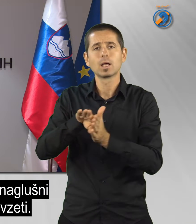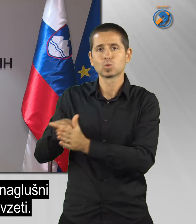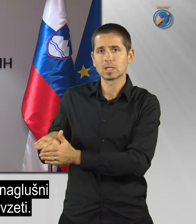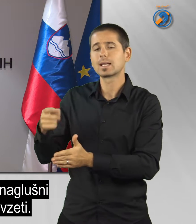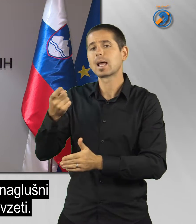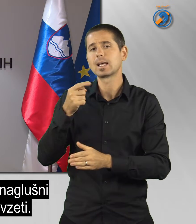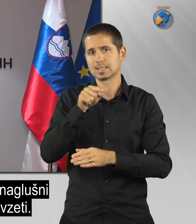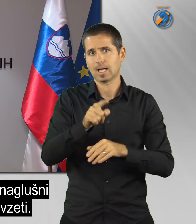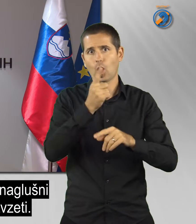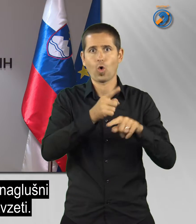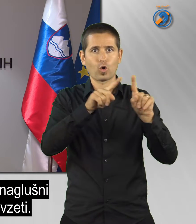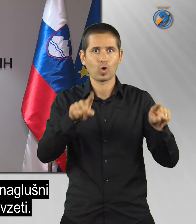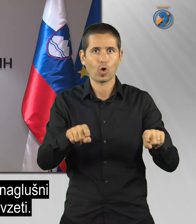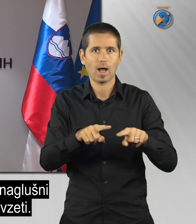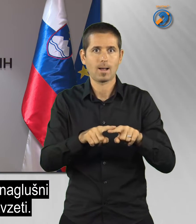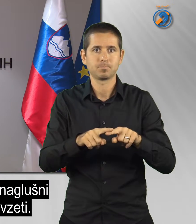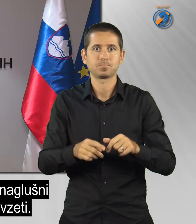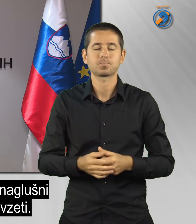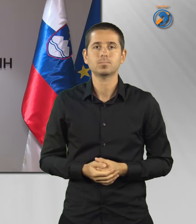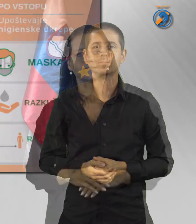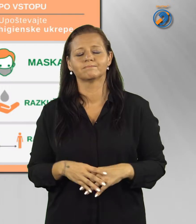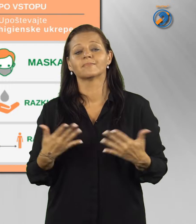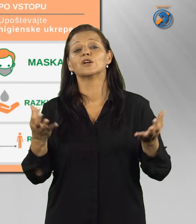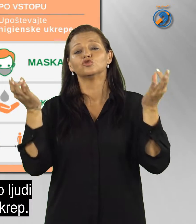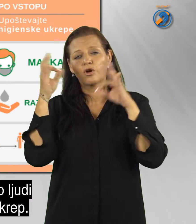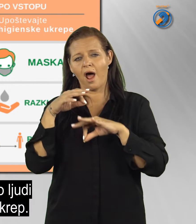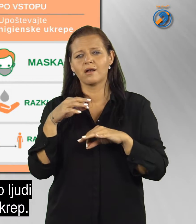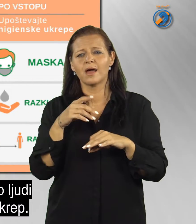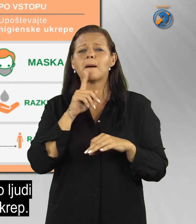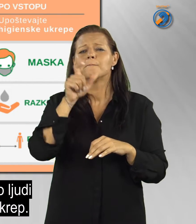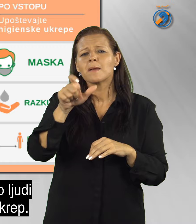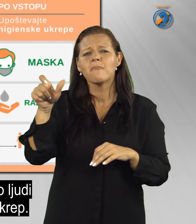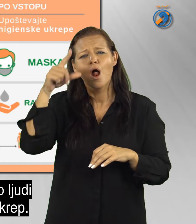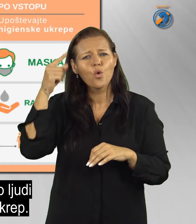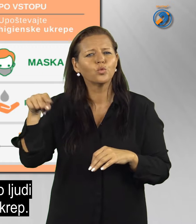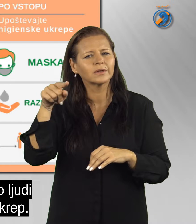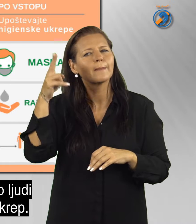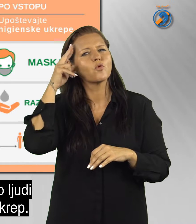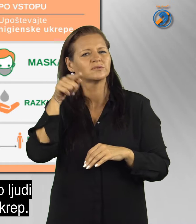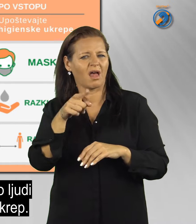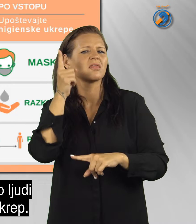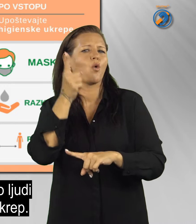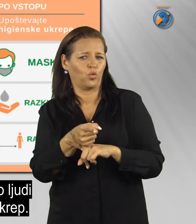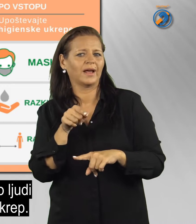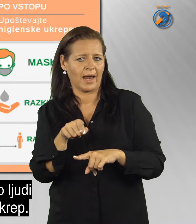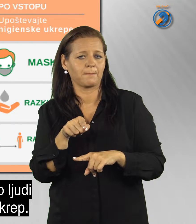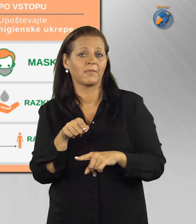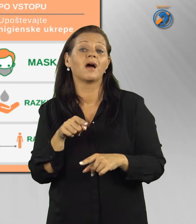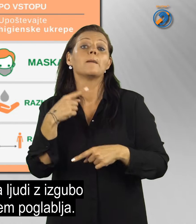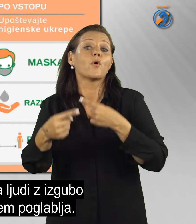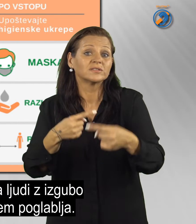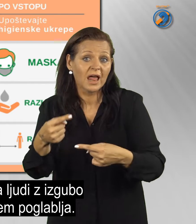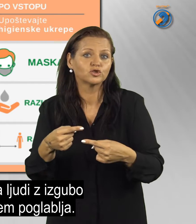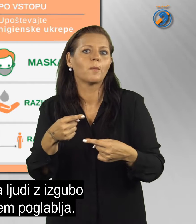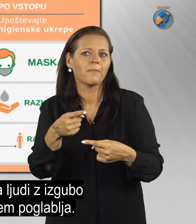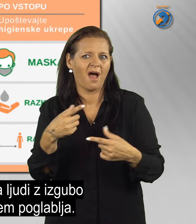osebe izvzete iz odloka. Žal premalo ljudi pozna ta ukrep. Posledično se